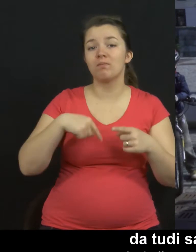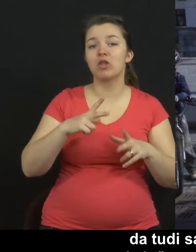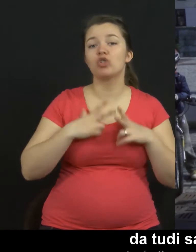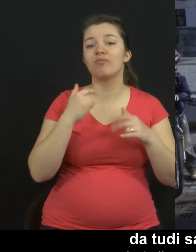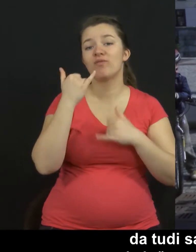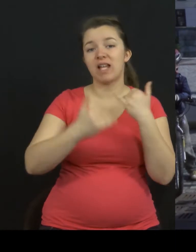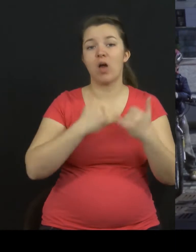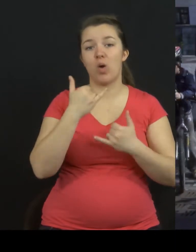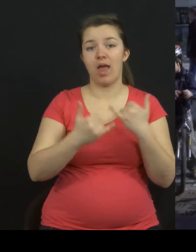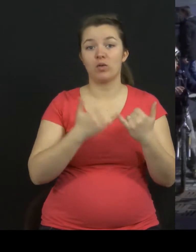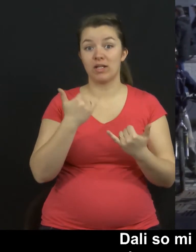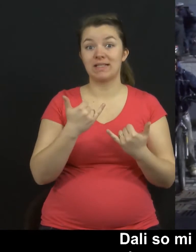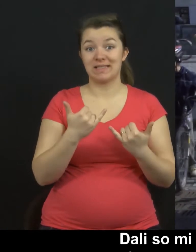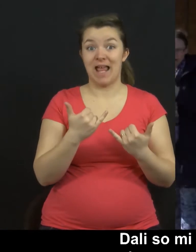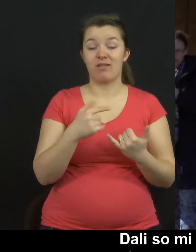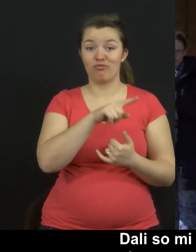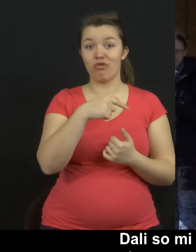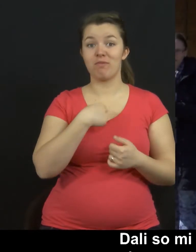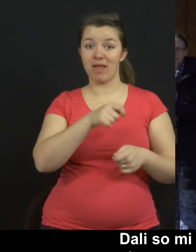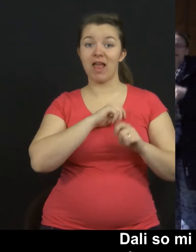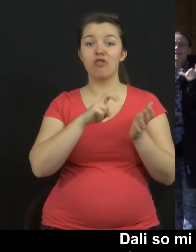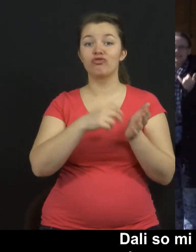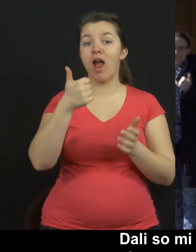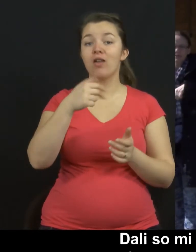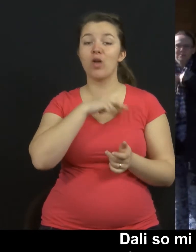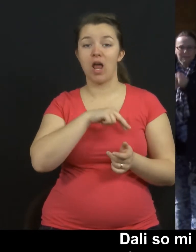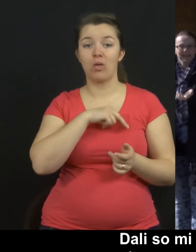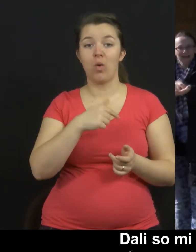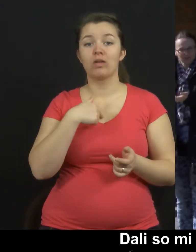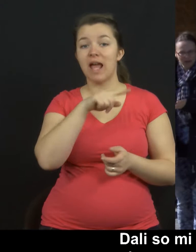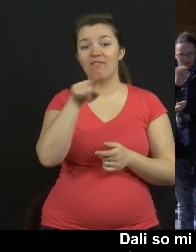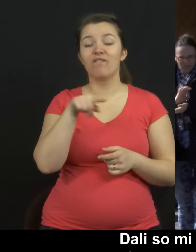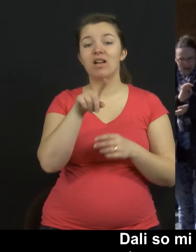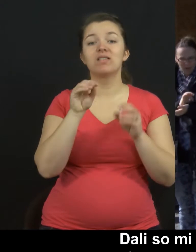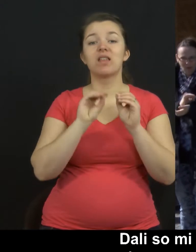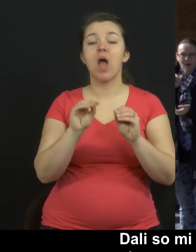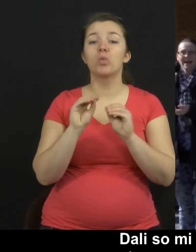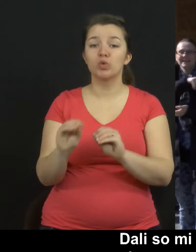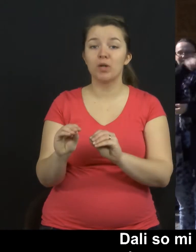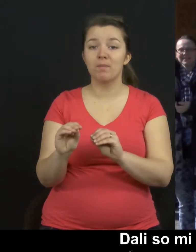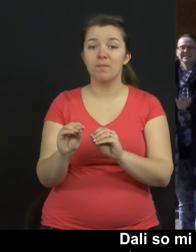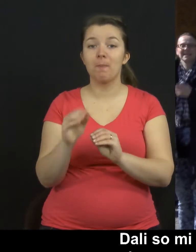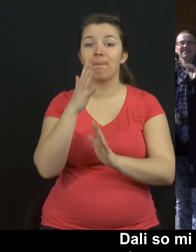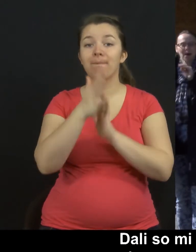kakršne doživimo vsako leto. Zdaj so mi pa dali še eno nalogo in sicer, da vas